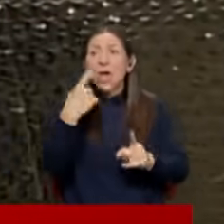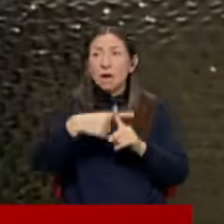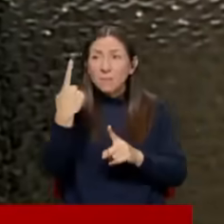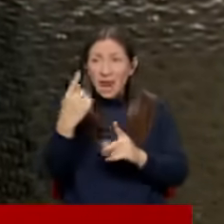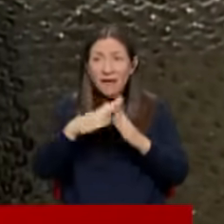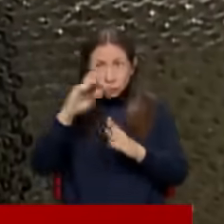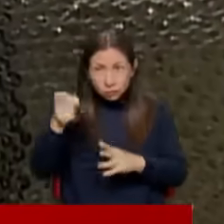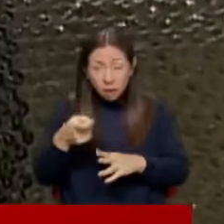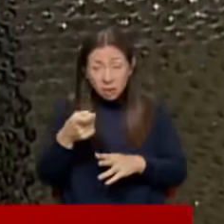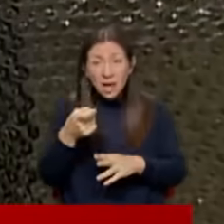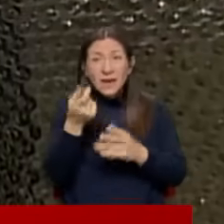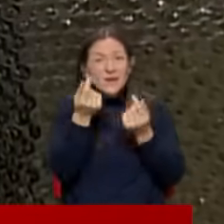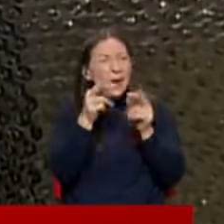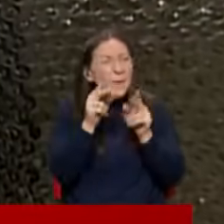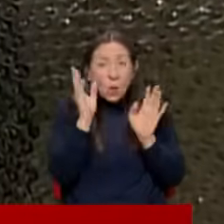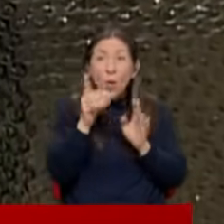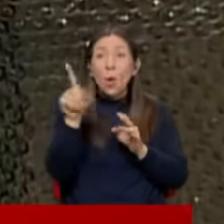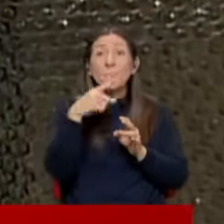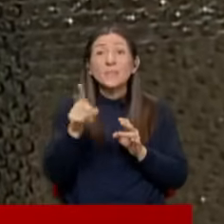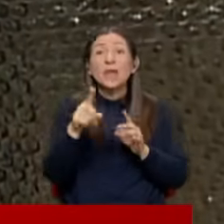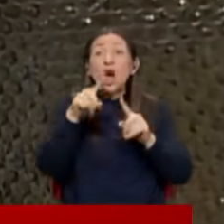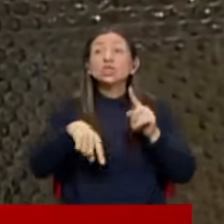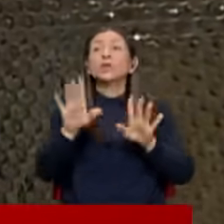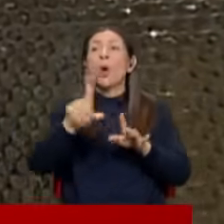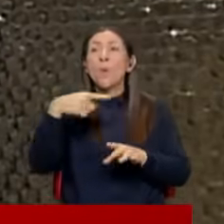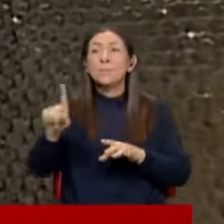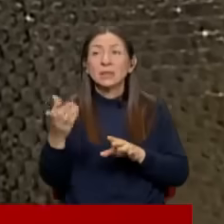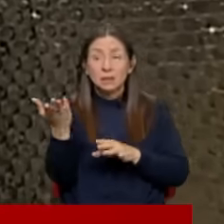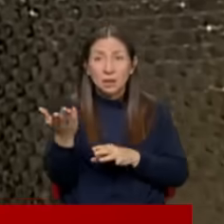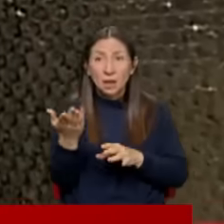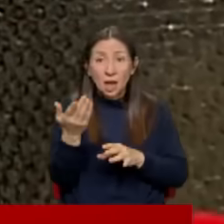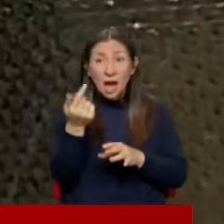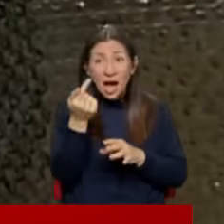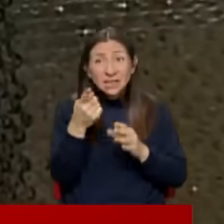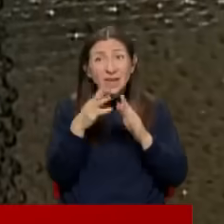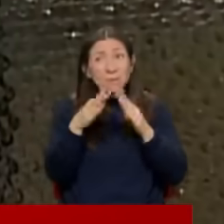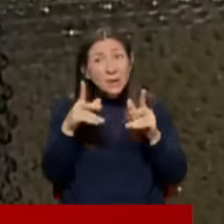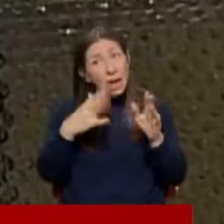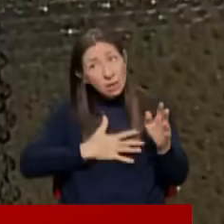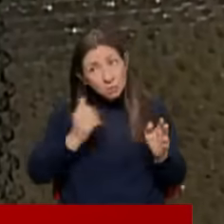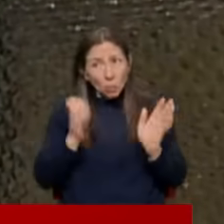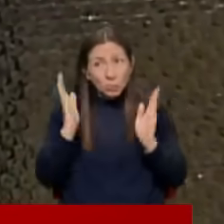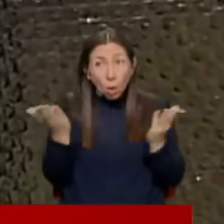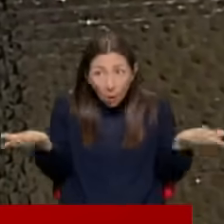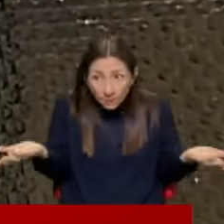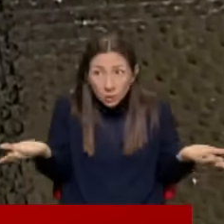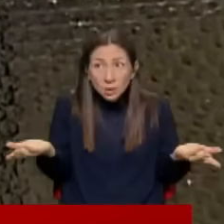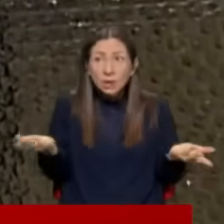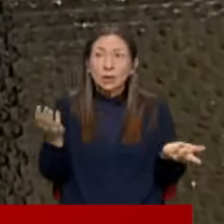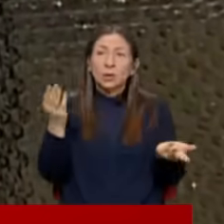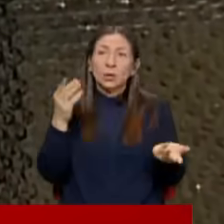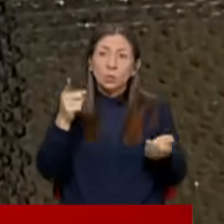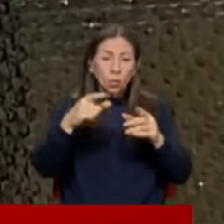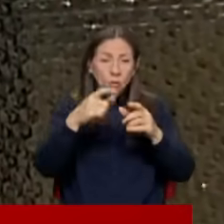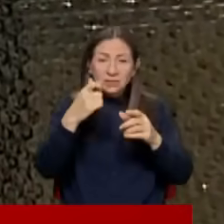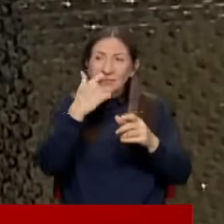bir ev bulsan az hasarlı, o da 10 bin liranın altında değil. Az hasarlı eve razısınız. Tabii ki. Yani gene şeyden